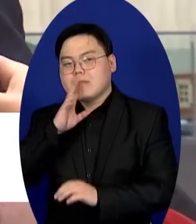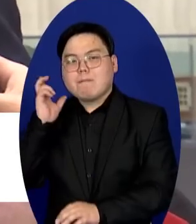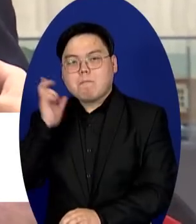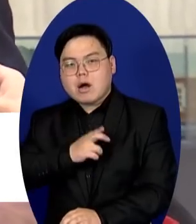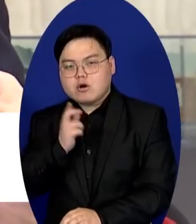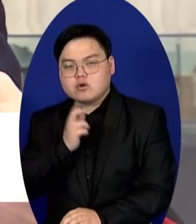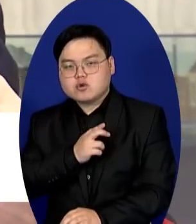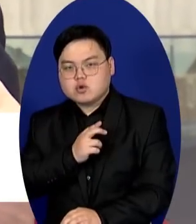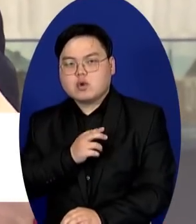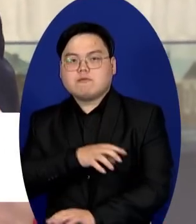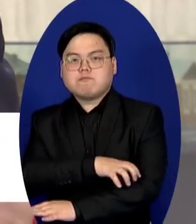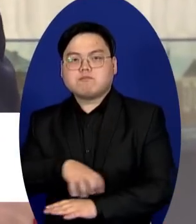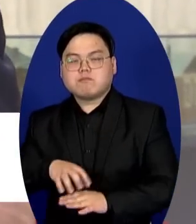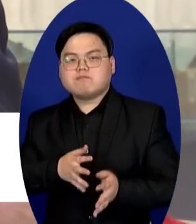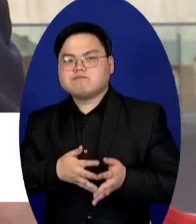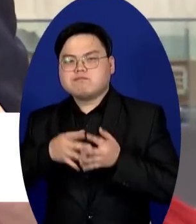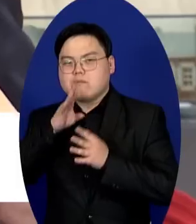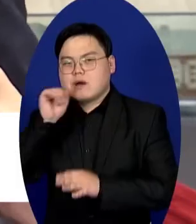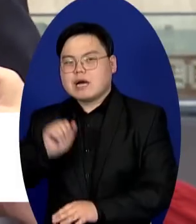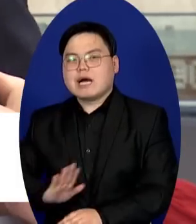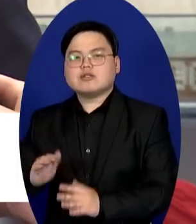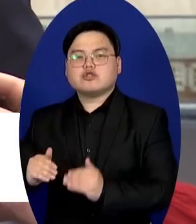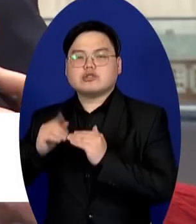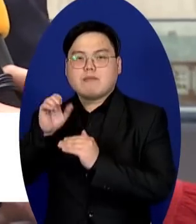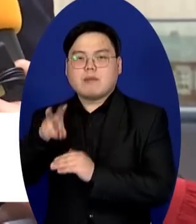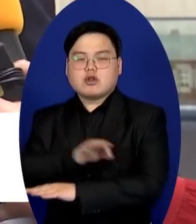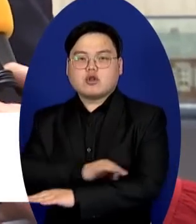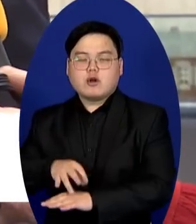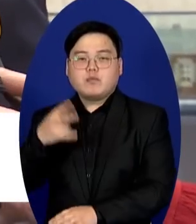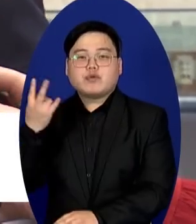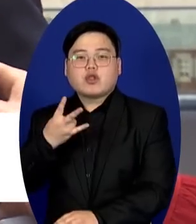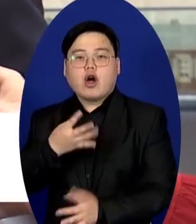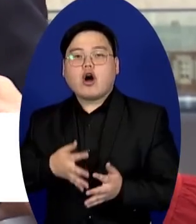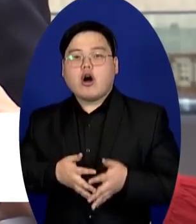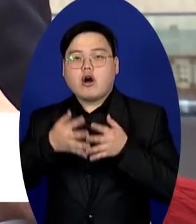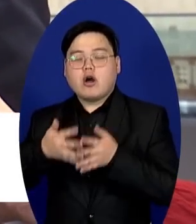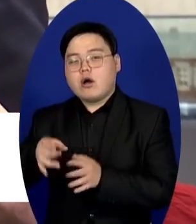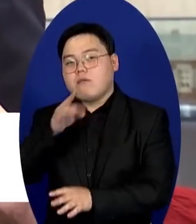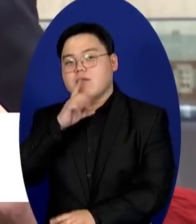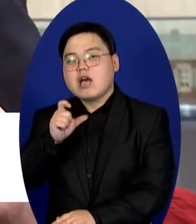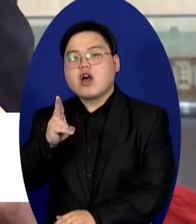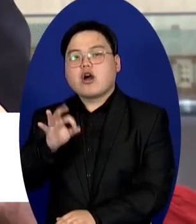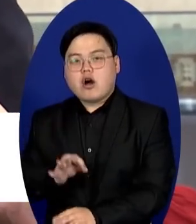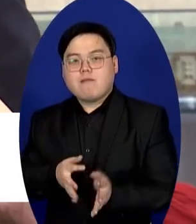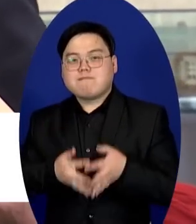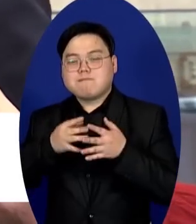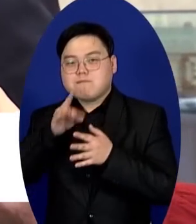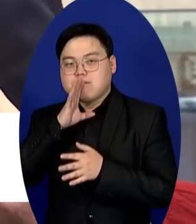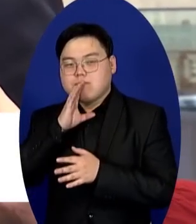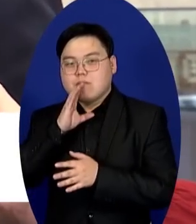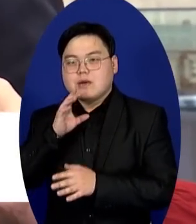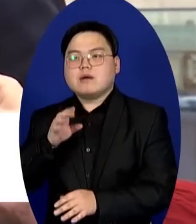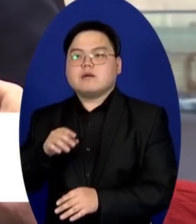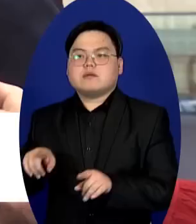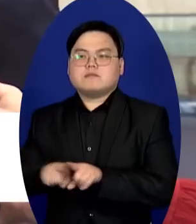төвдөр гэр хорооллыг орон сууцуулах Азийн өнгө хөгжлийн банкны төсөл мөн ногоо орон сууц буюу эко орон сууцны төслүүд эхлэн сэлб дид төвдөрч мөн